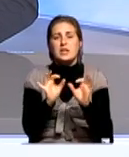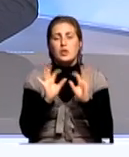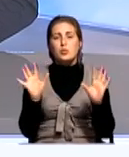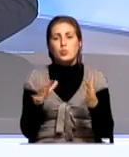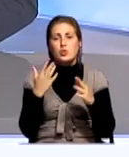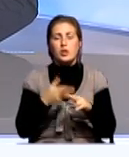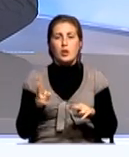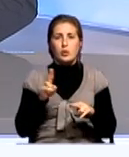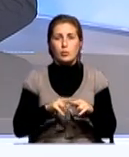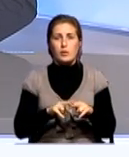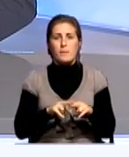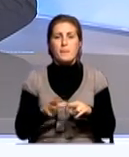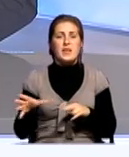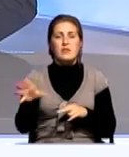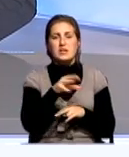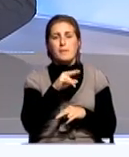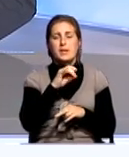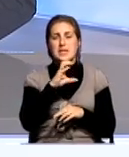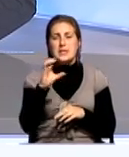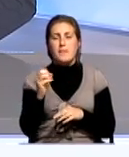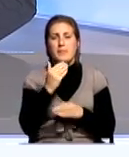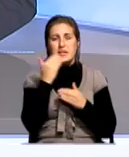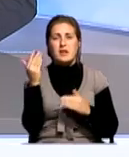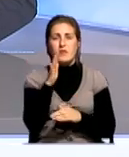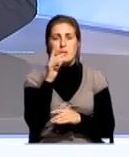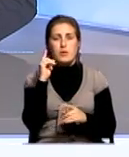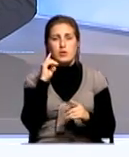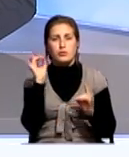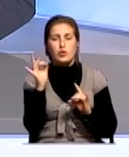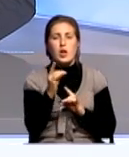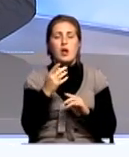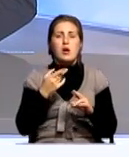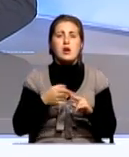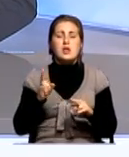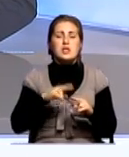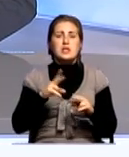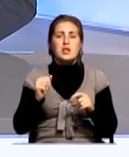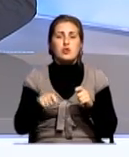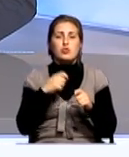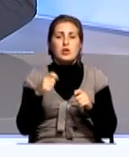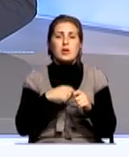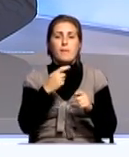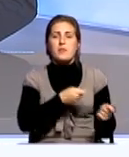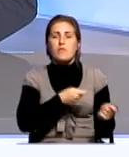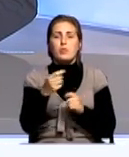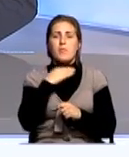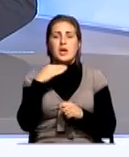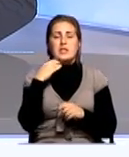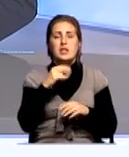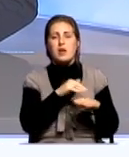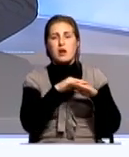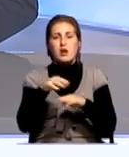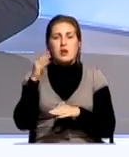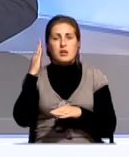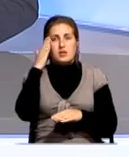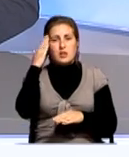случай который везде в прессе последнее время звучал это нарушение законодательства при ввозе мяса на на таможенную территорию Российской Федерации